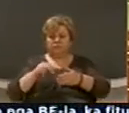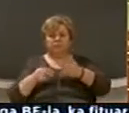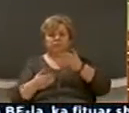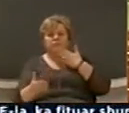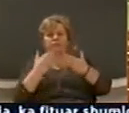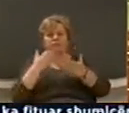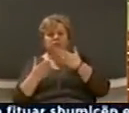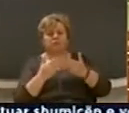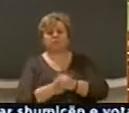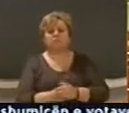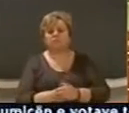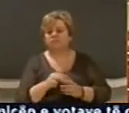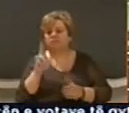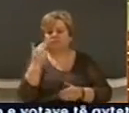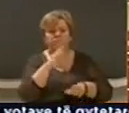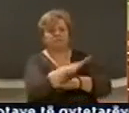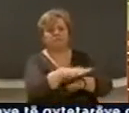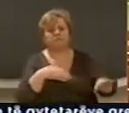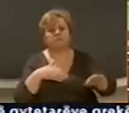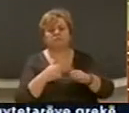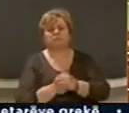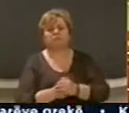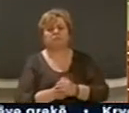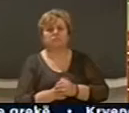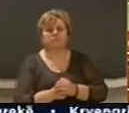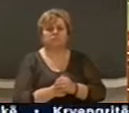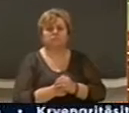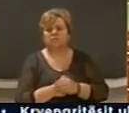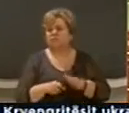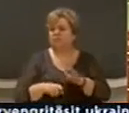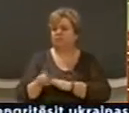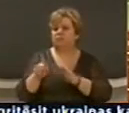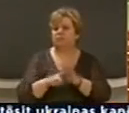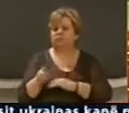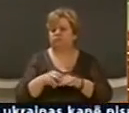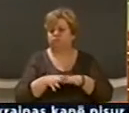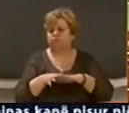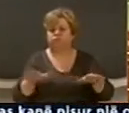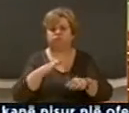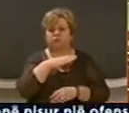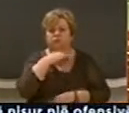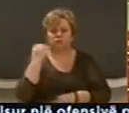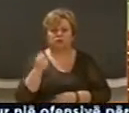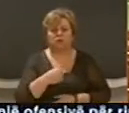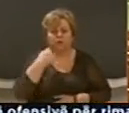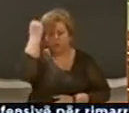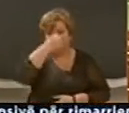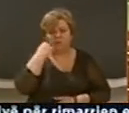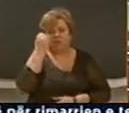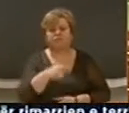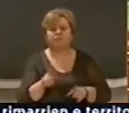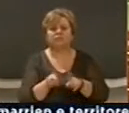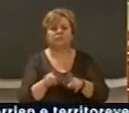nevojshme për të thirrur seancë të jashtëzakonshme për shpërnguljen masovike të qytetarëve të Kosovës, të